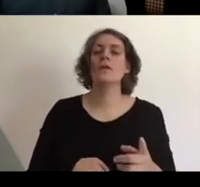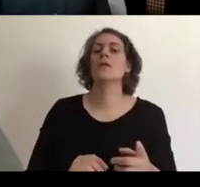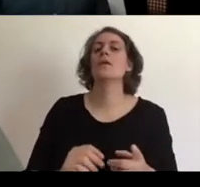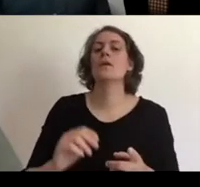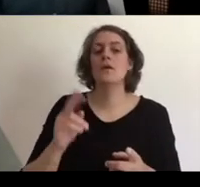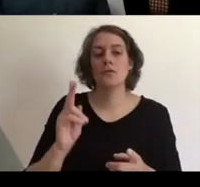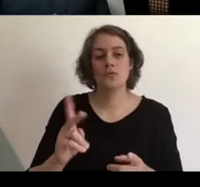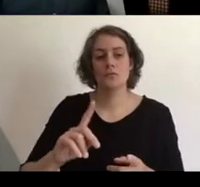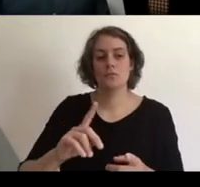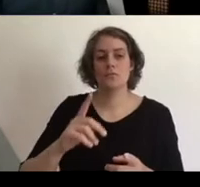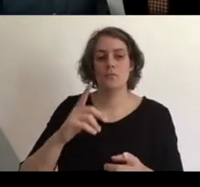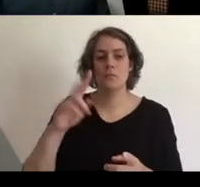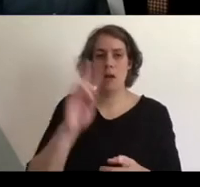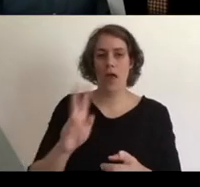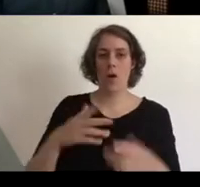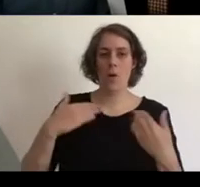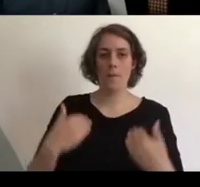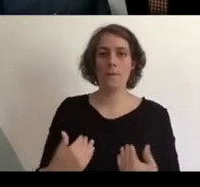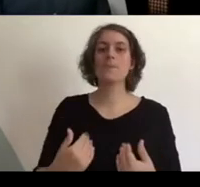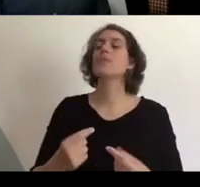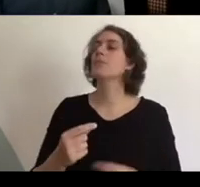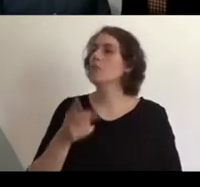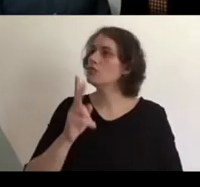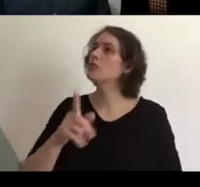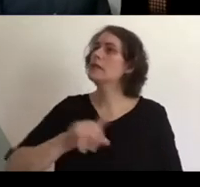bewerben dürfen und müssen.